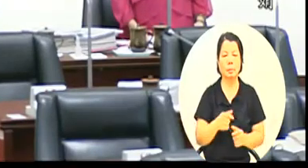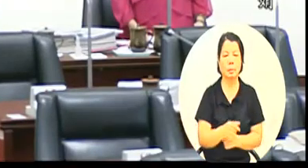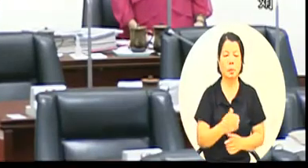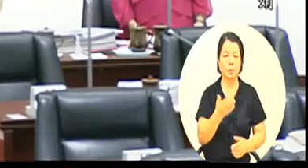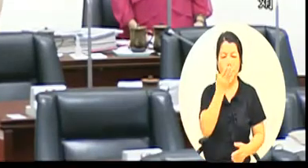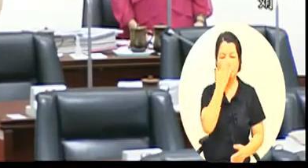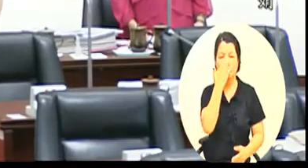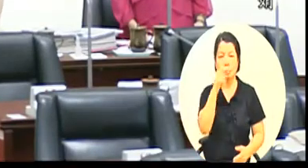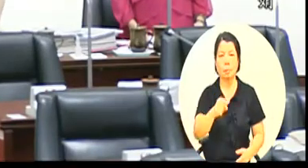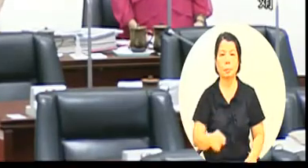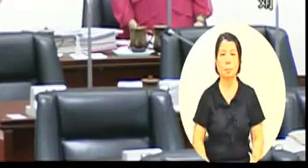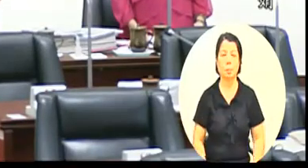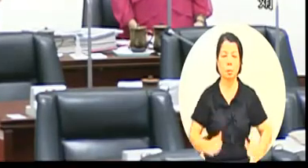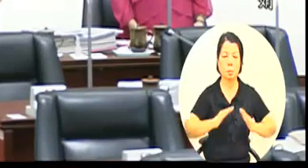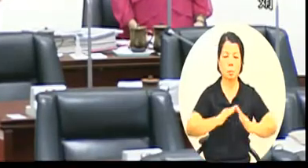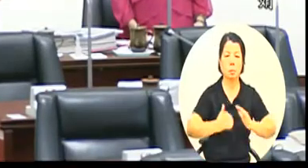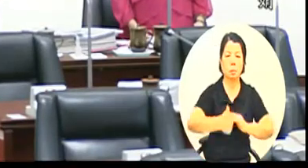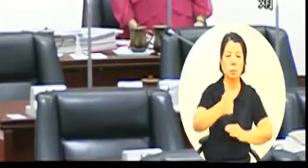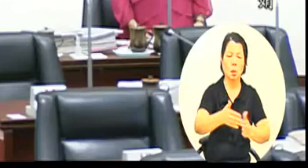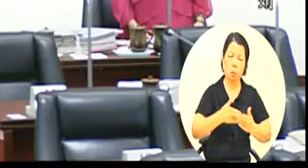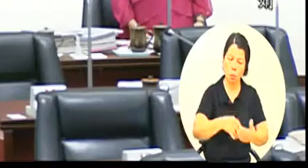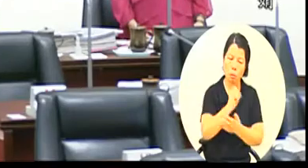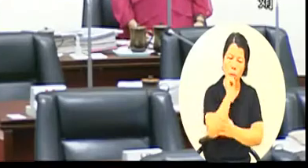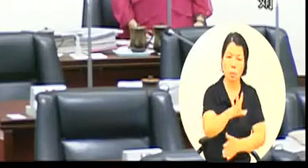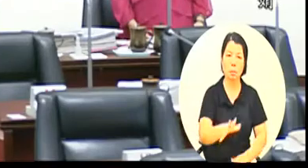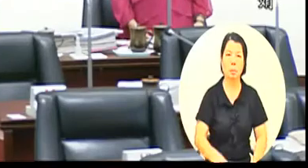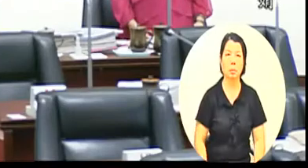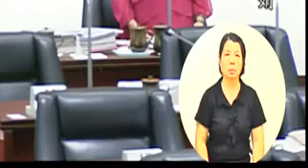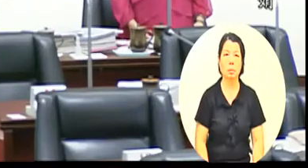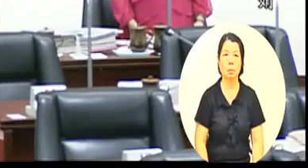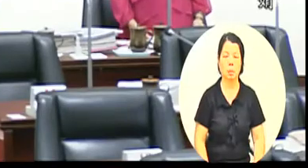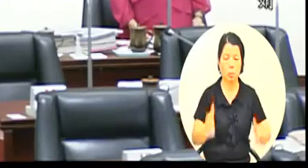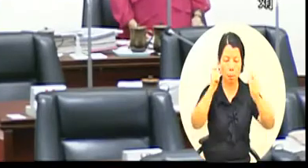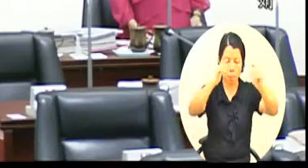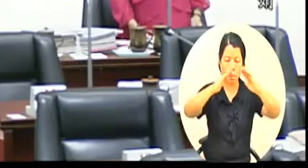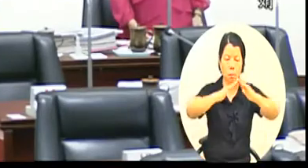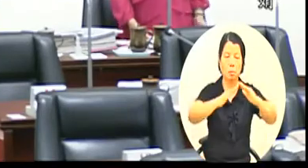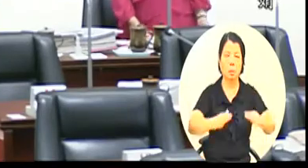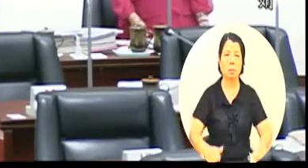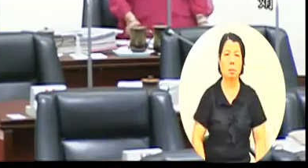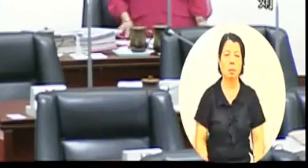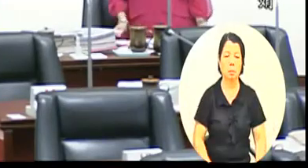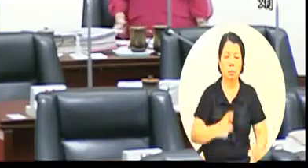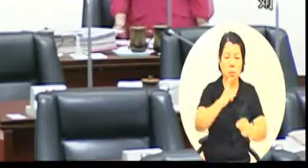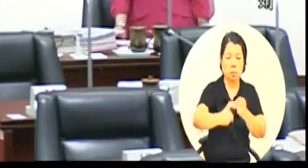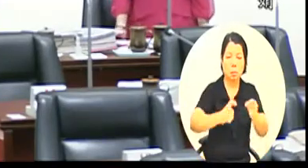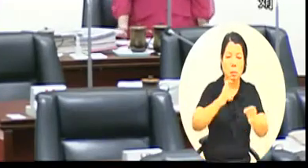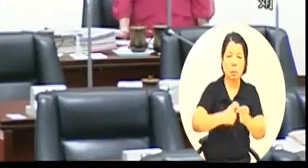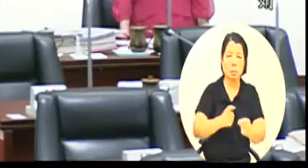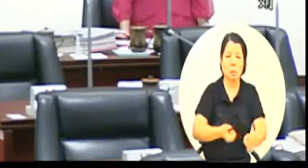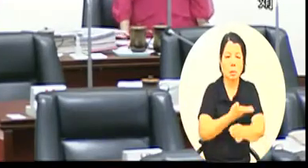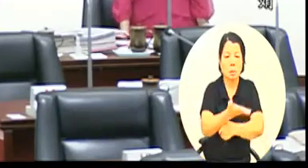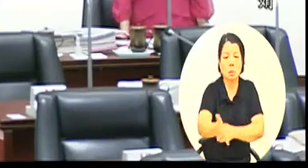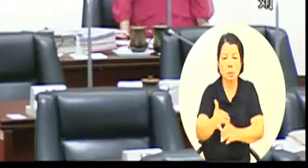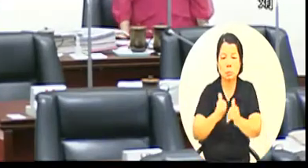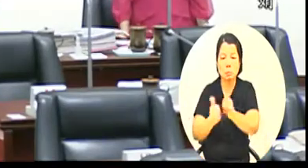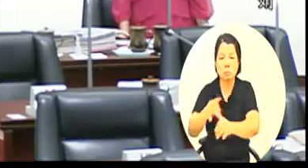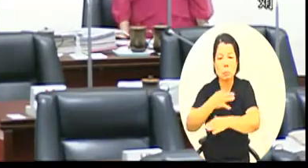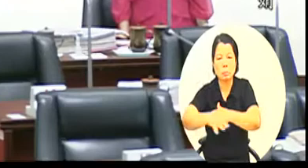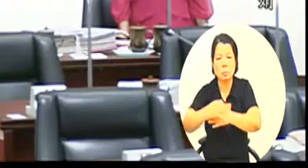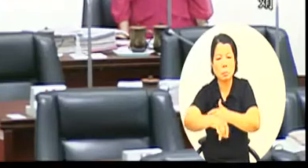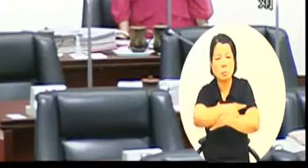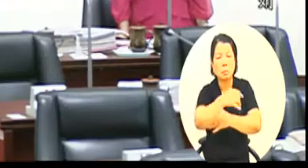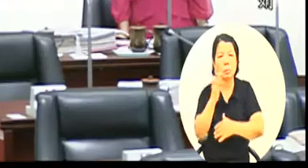市长，我要跟你在这边跟你强调，高雄市近十几年最让市民诟病的一点是什